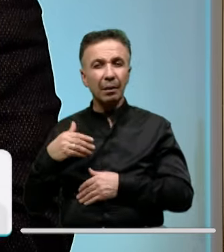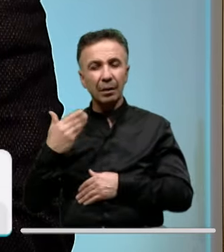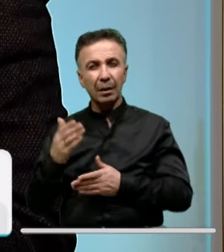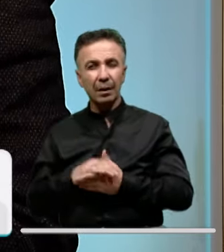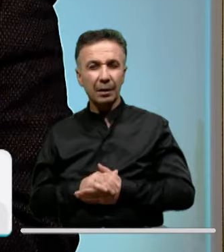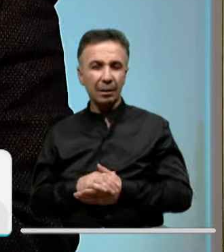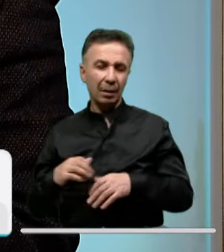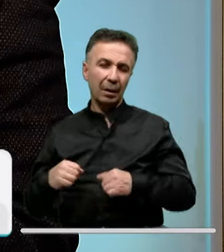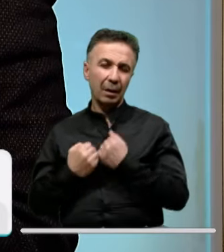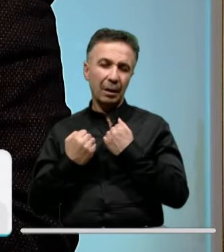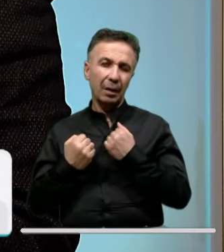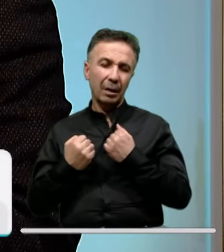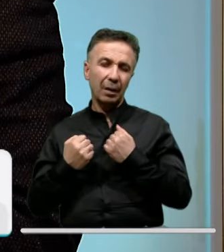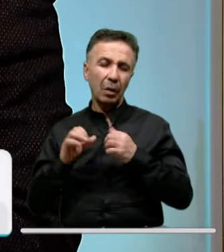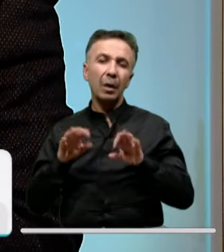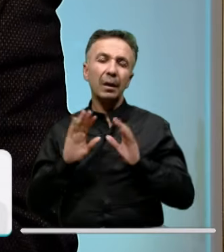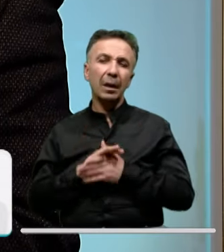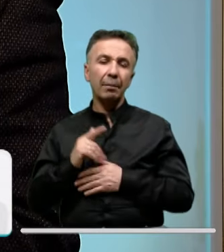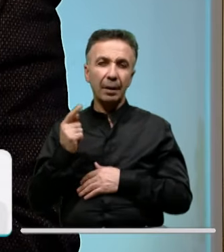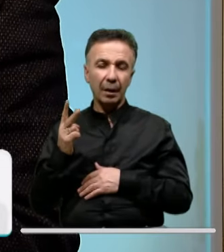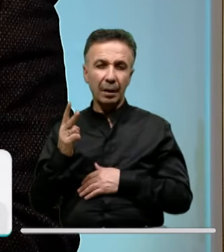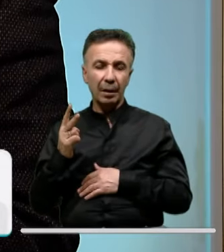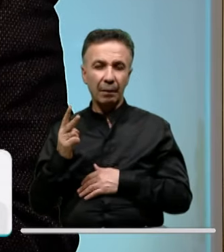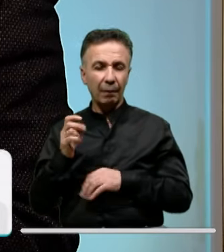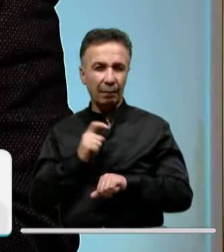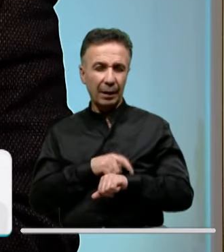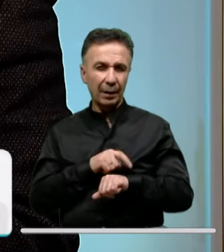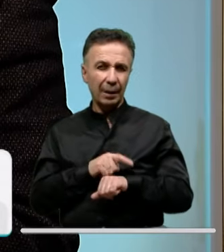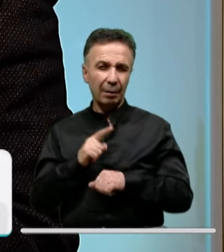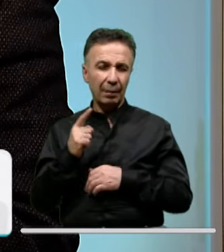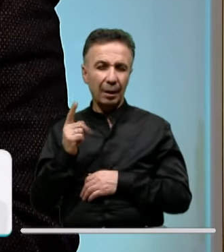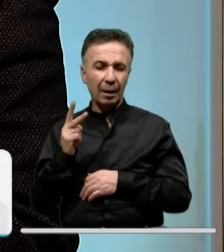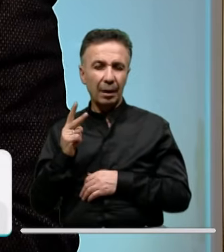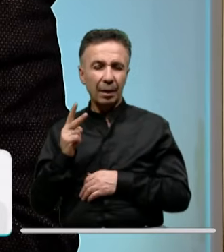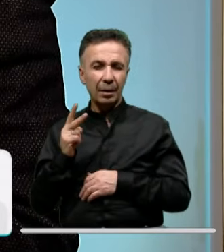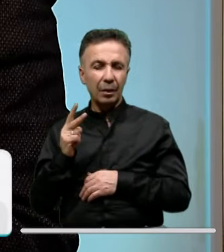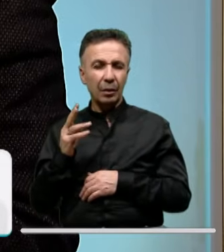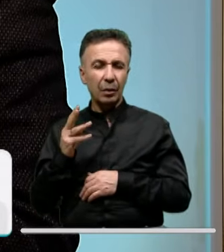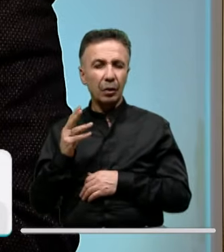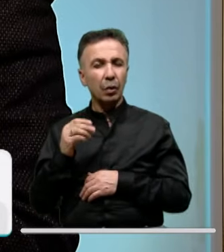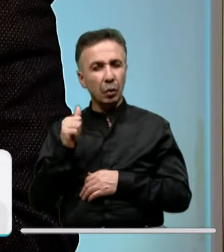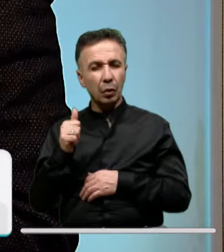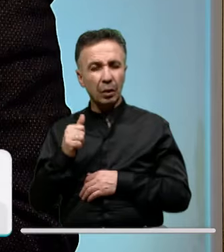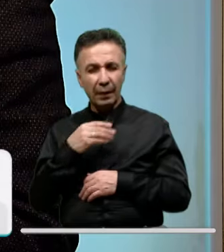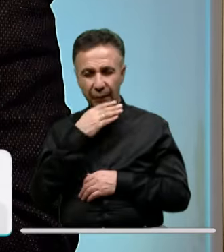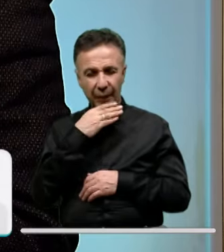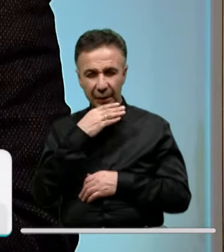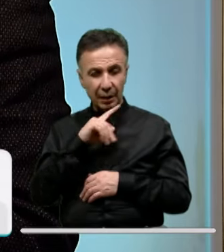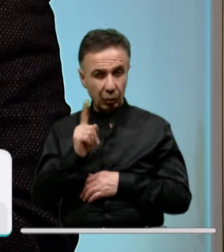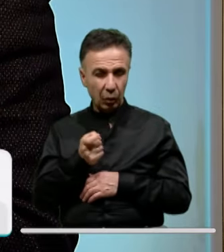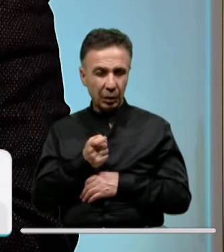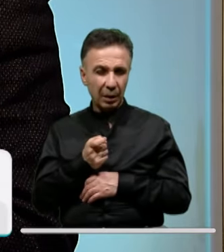öyle değil. Ne olabilir? Birkaç vakti hatta birkaç günü fırsat buldukça bir an önce ne